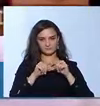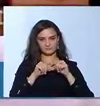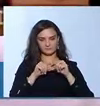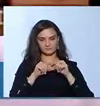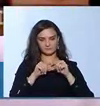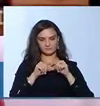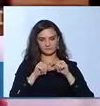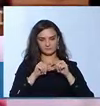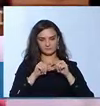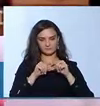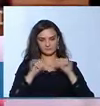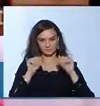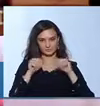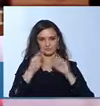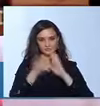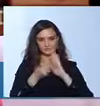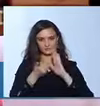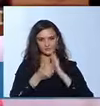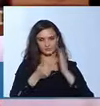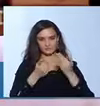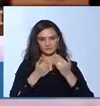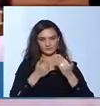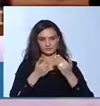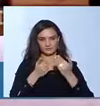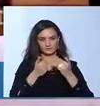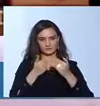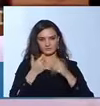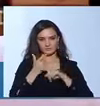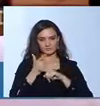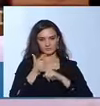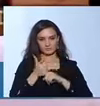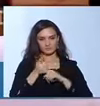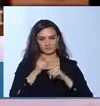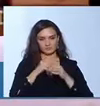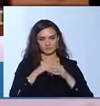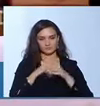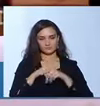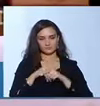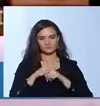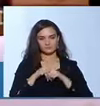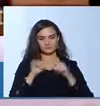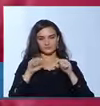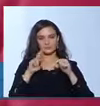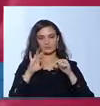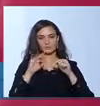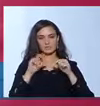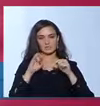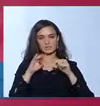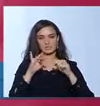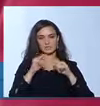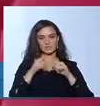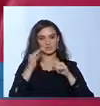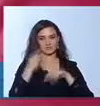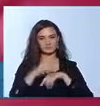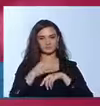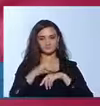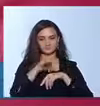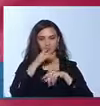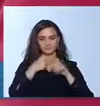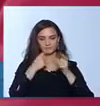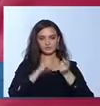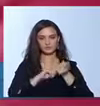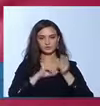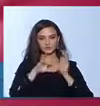კი შეგიძლიათ აჩვენოთ აი თქვენი თქვენი კამერა მუშაობს კონდედია. ანდროგენეტიკური ტიპის თმისცვენის დროს